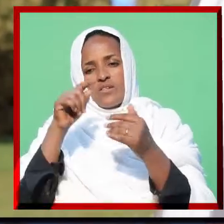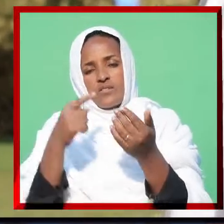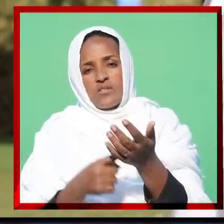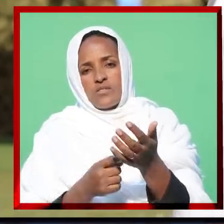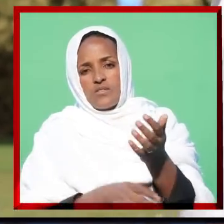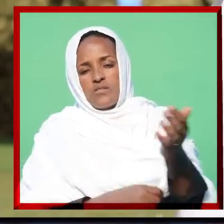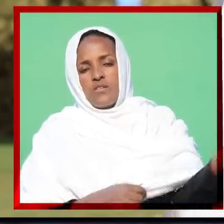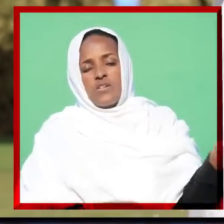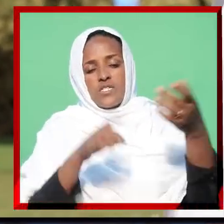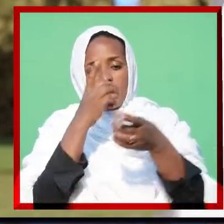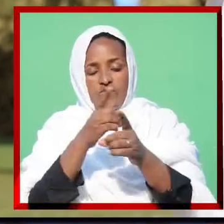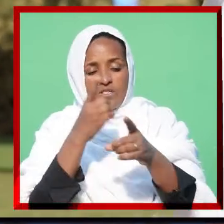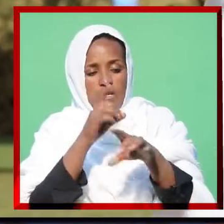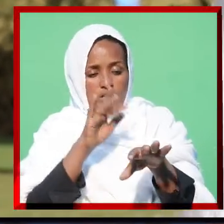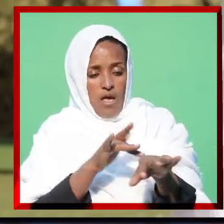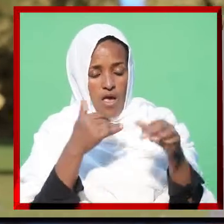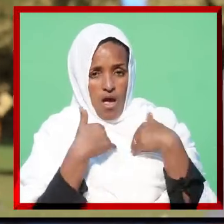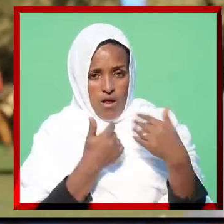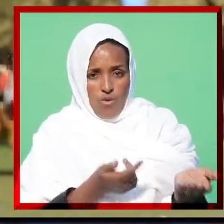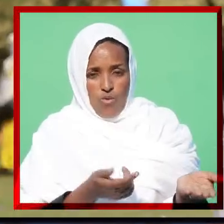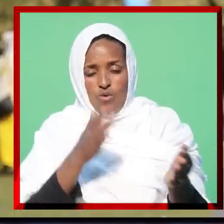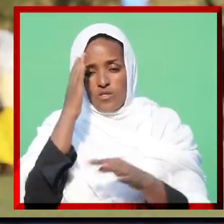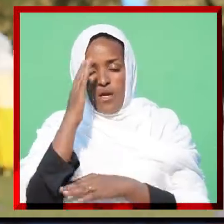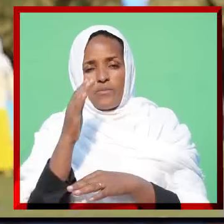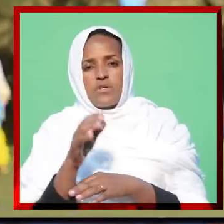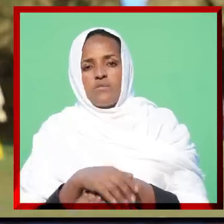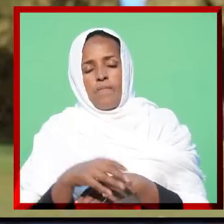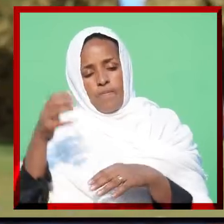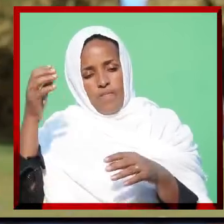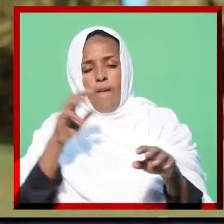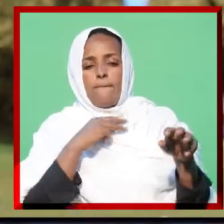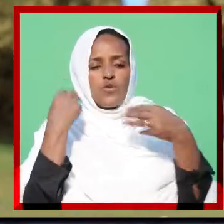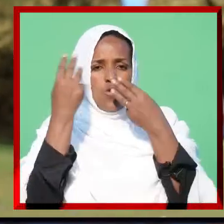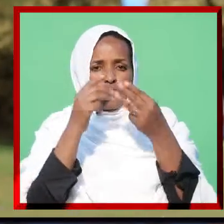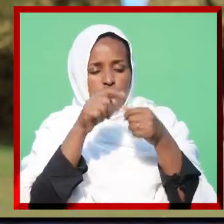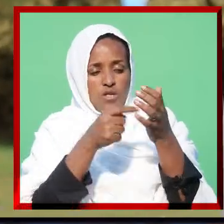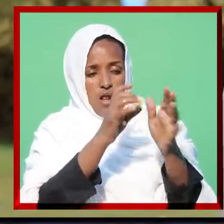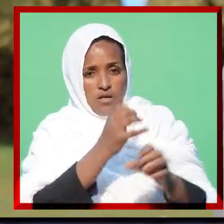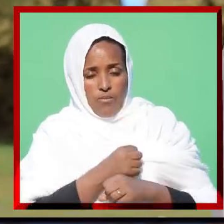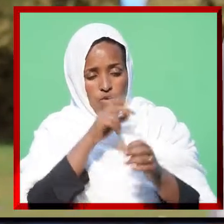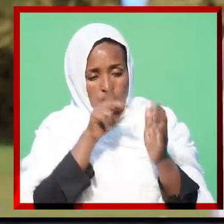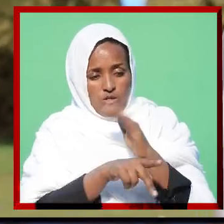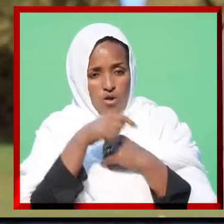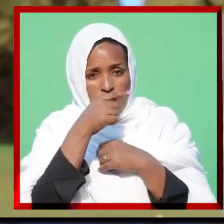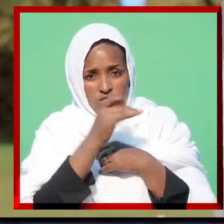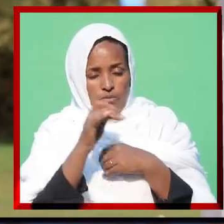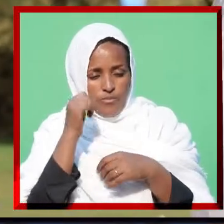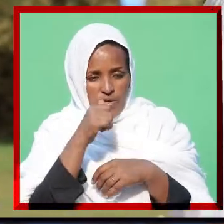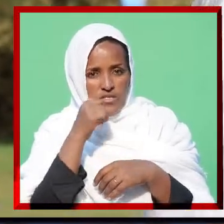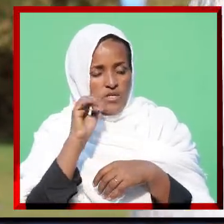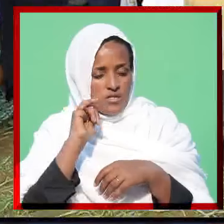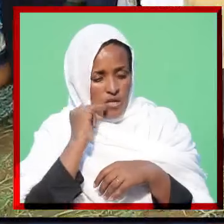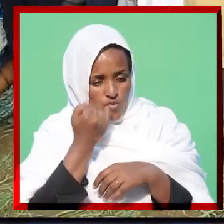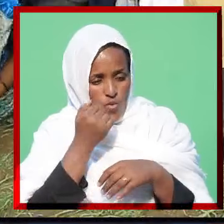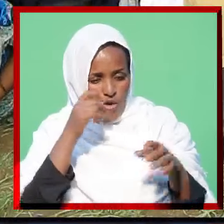سلزي بوريز فترة لأي يالو زيابير نسوايتون سلال تقبل اللات قدلو إلا لنجي بسيت قنطو